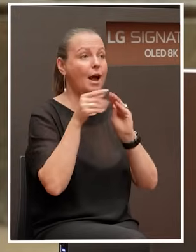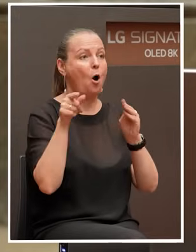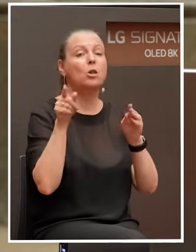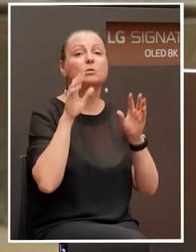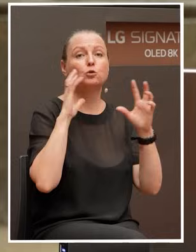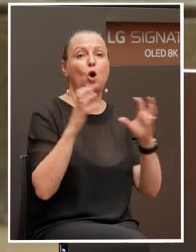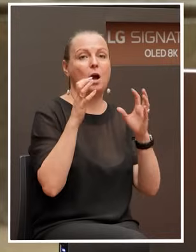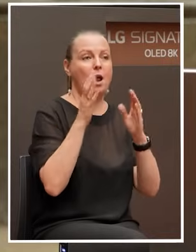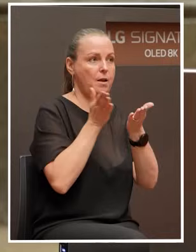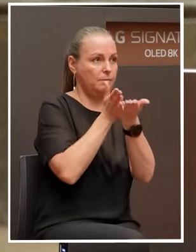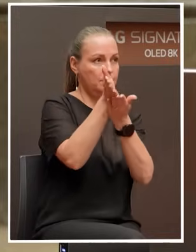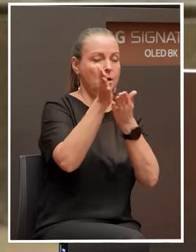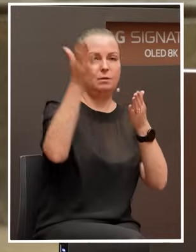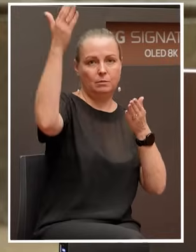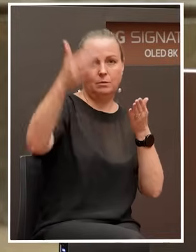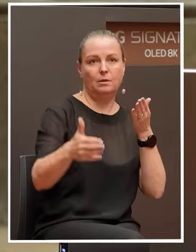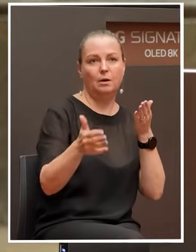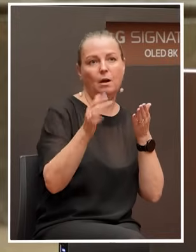ракурс. И